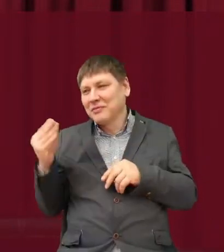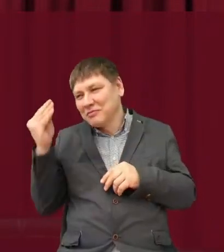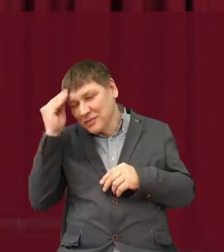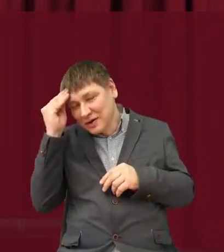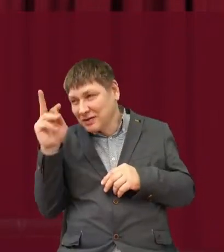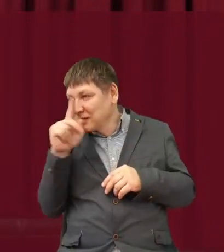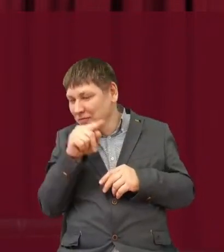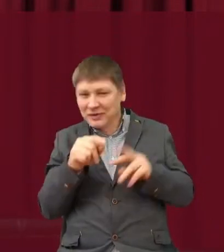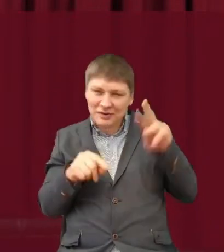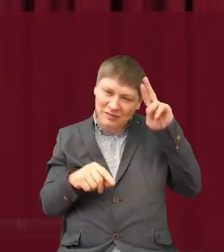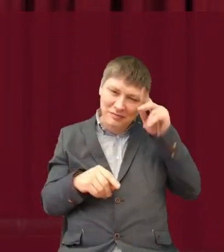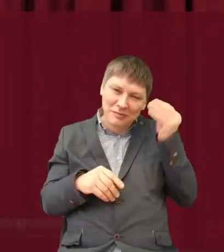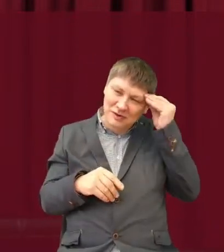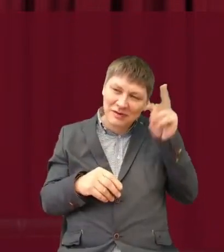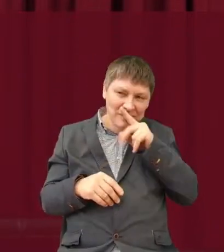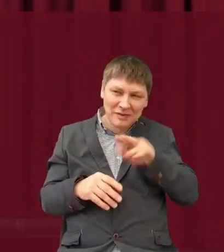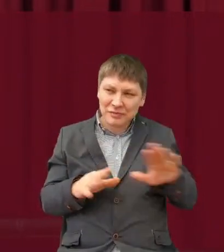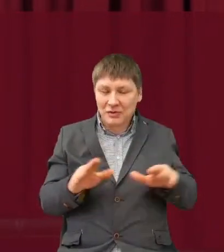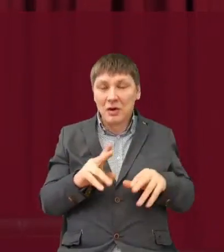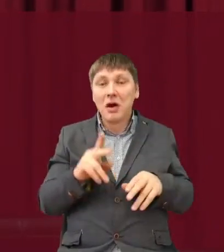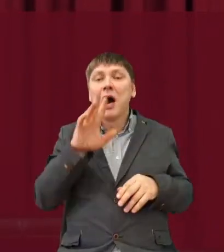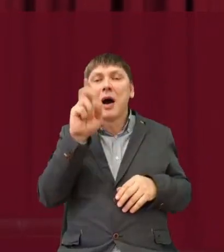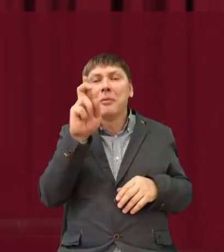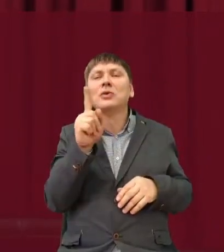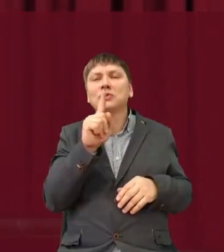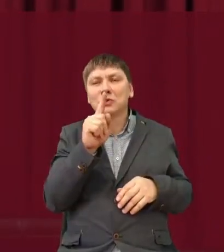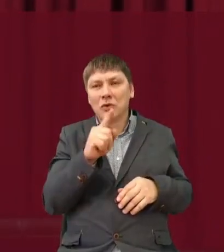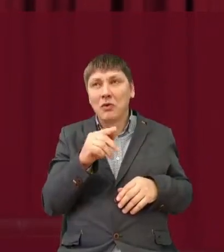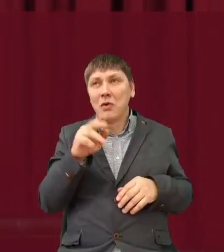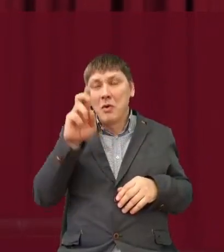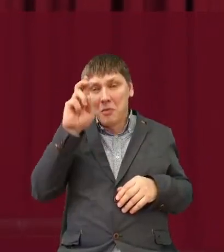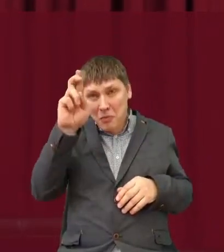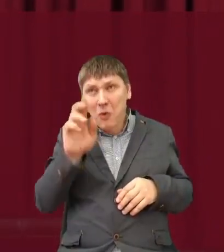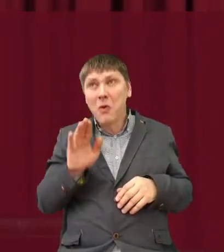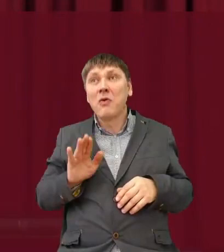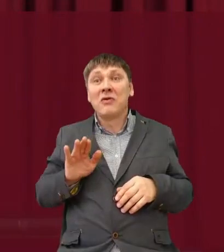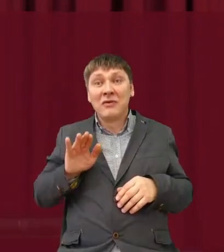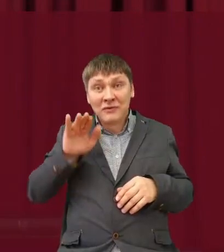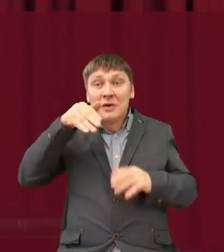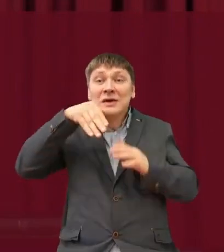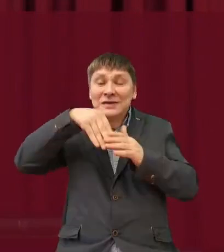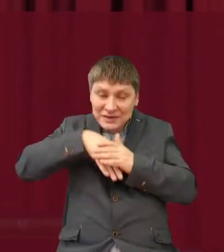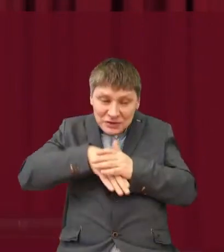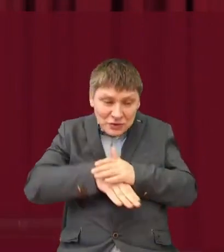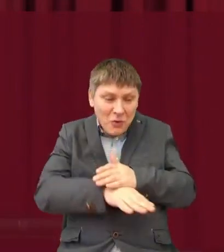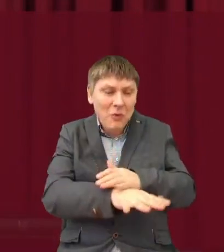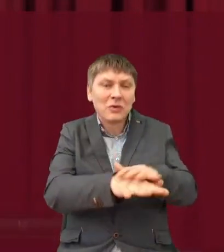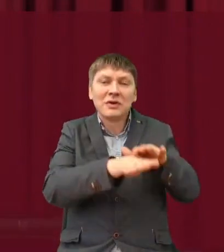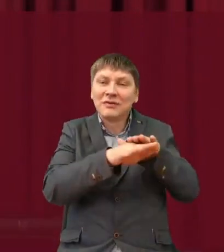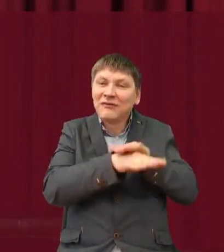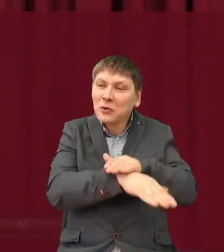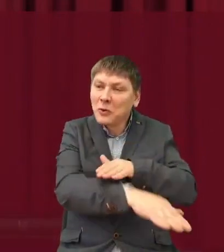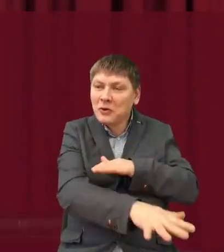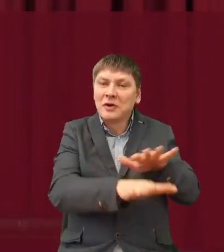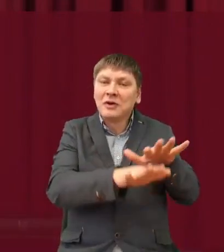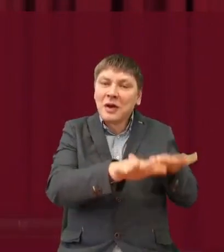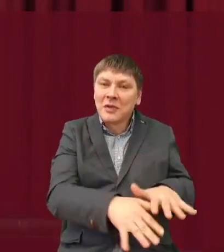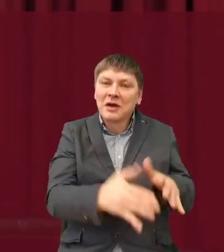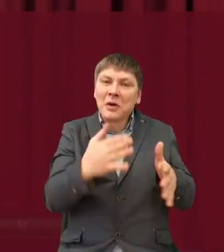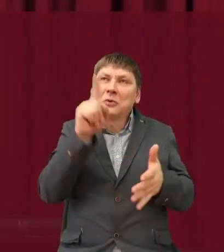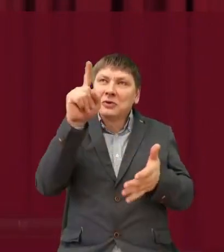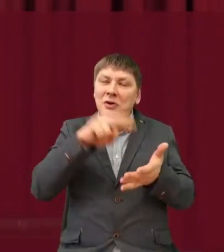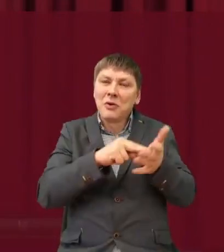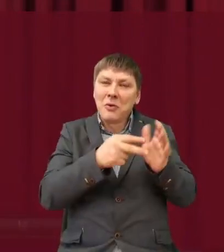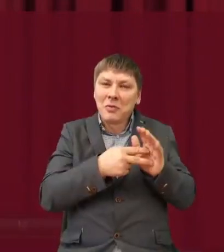там написано псалмопевец говорит восходит в горы и не сходят в долины на место которое ты назначил